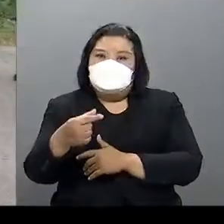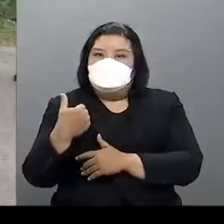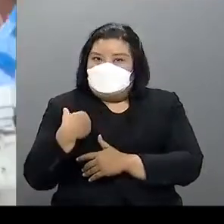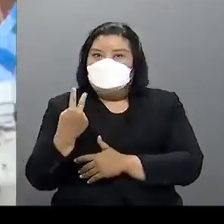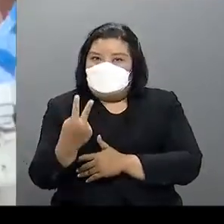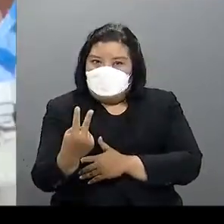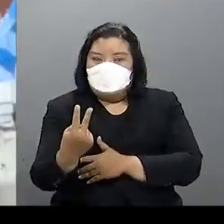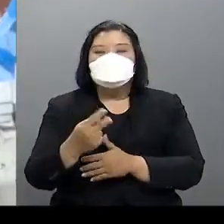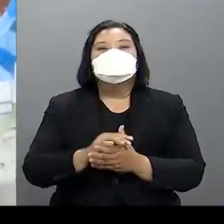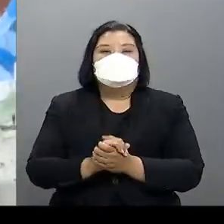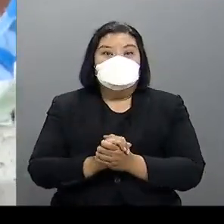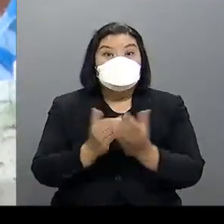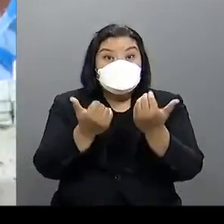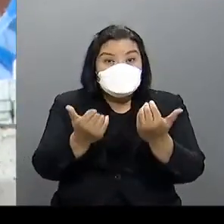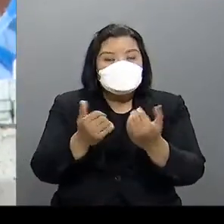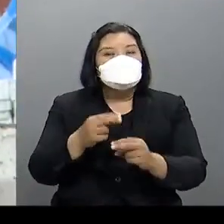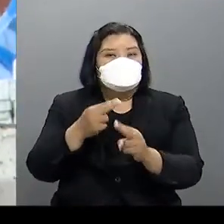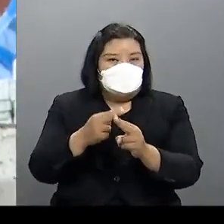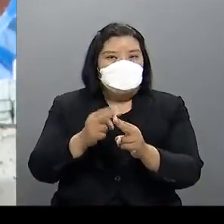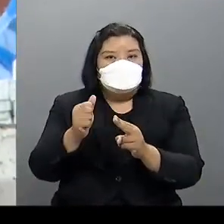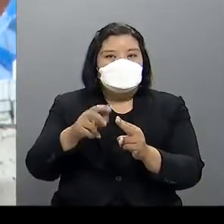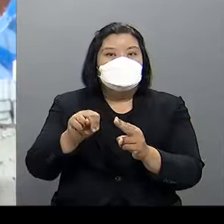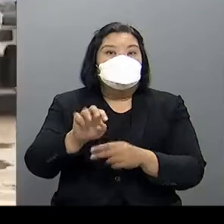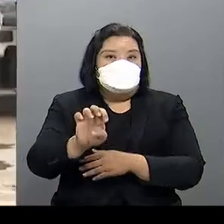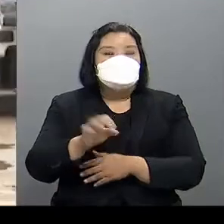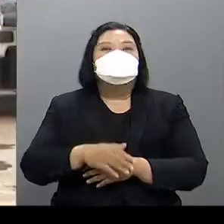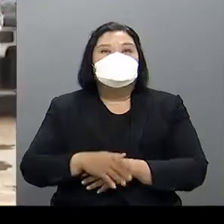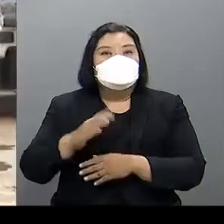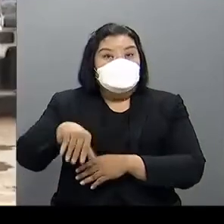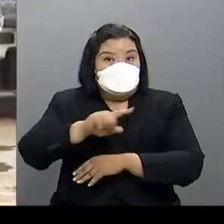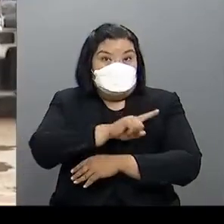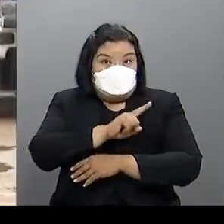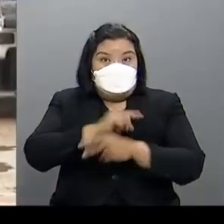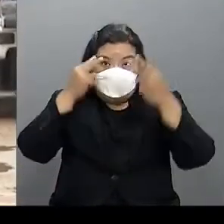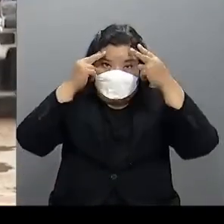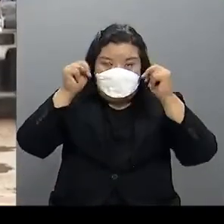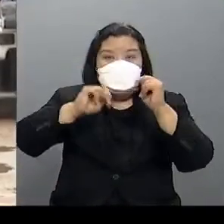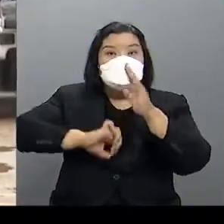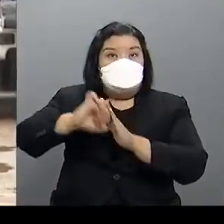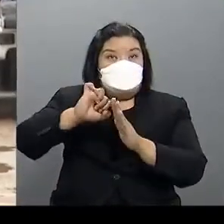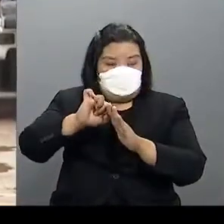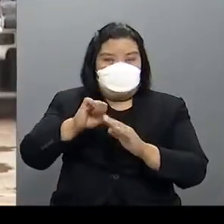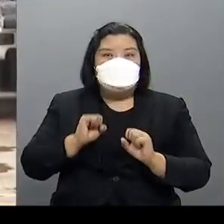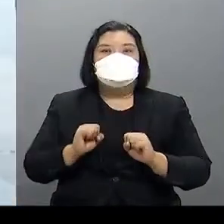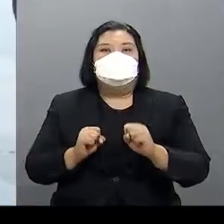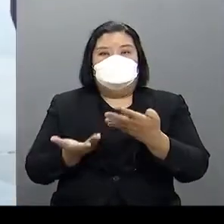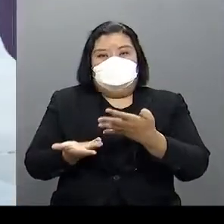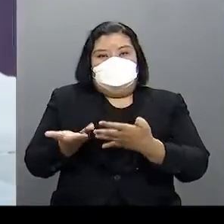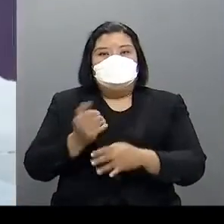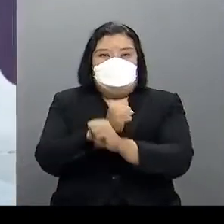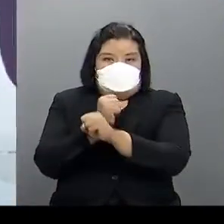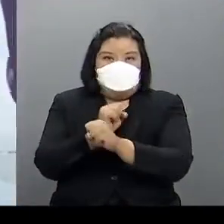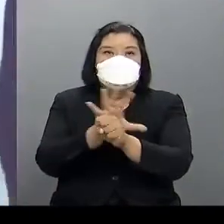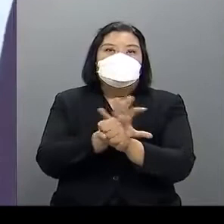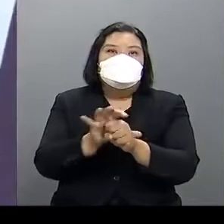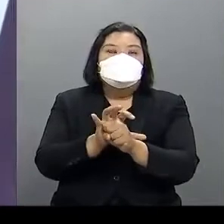ล่าสุดนายอัศนีบุรณุปกรณ์นายกเทศมนตรีนครเชียงใหม่ก็ได้เตรียมยกระดับการป้องกันการแพร่ระบาดของโควิด -19 นอกเหนือจ